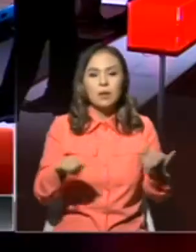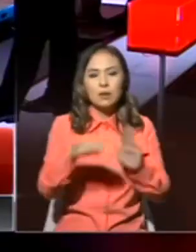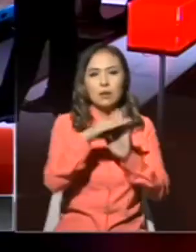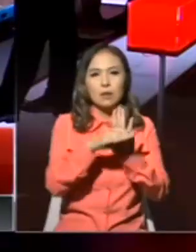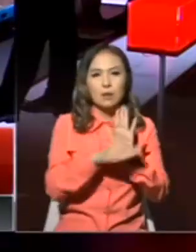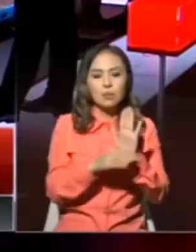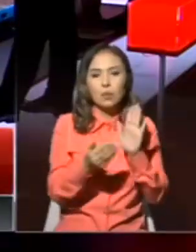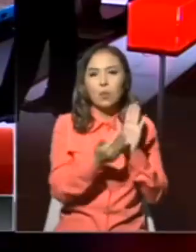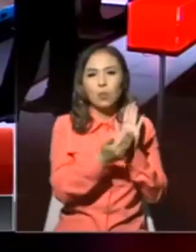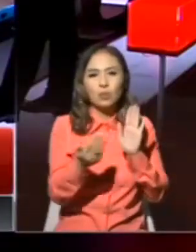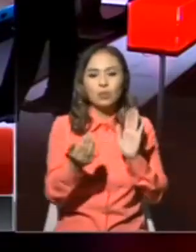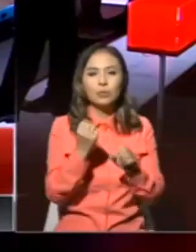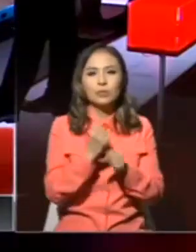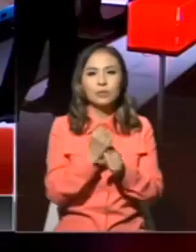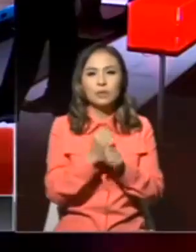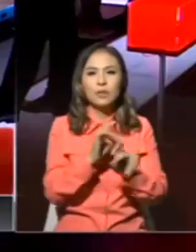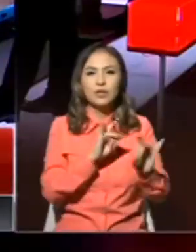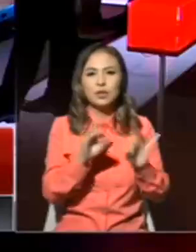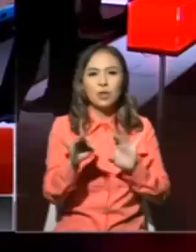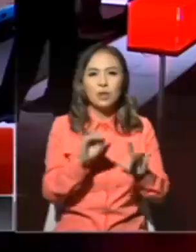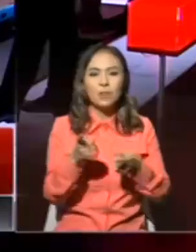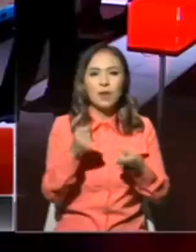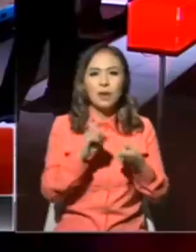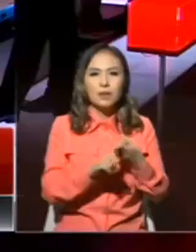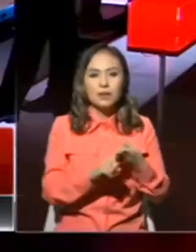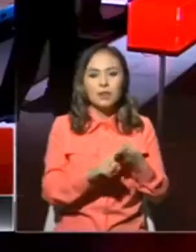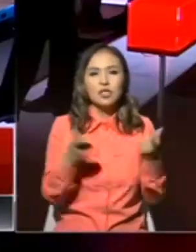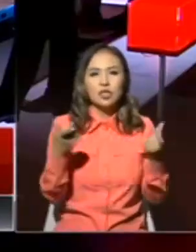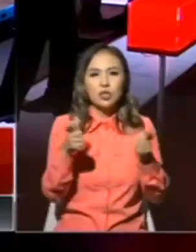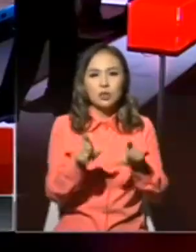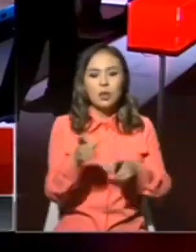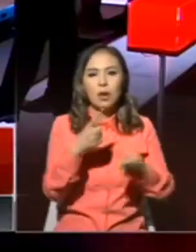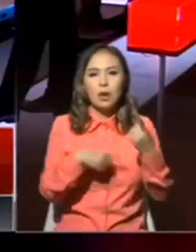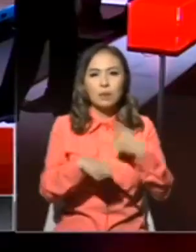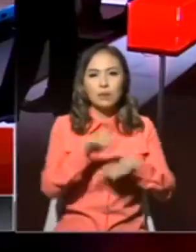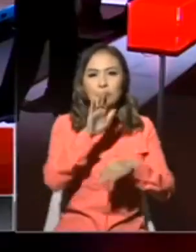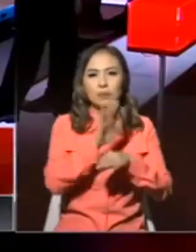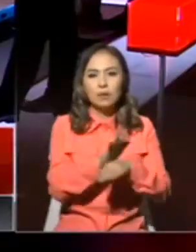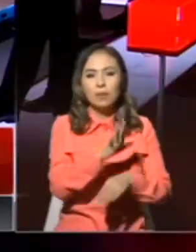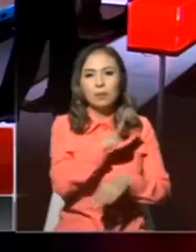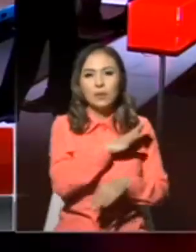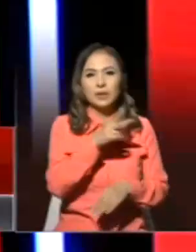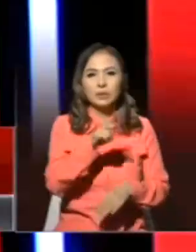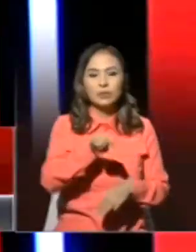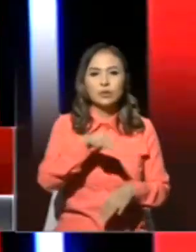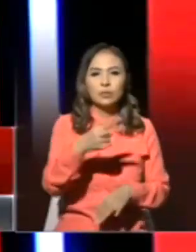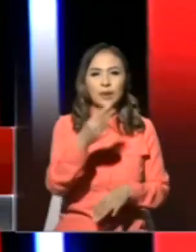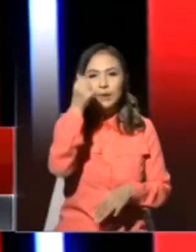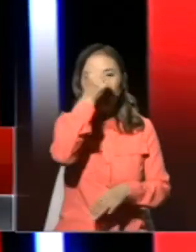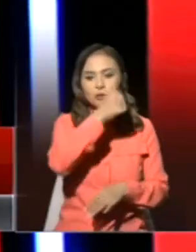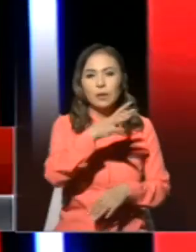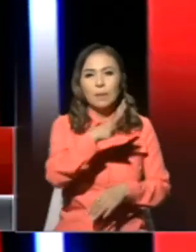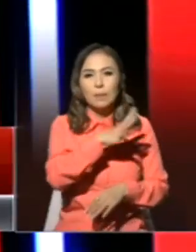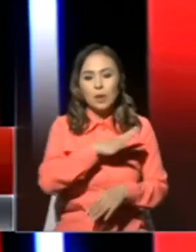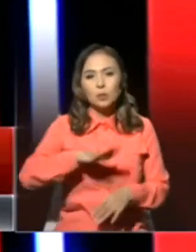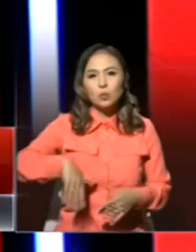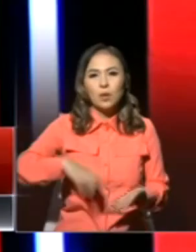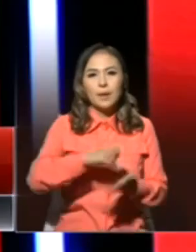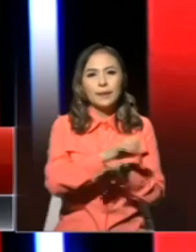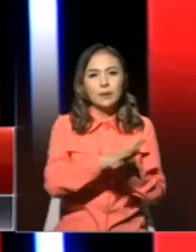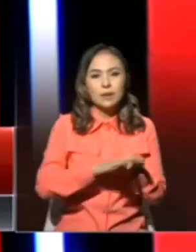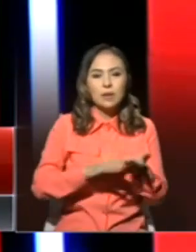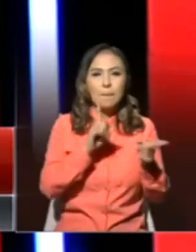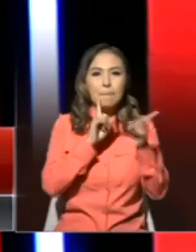де оның жарнамасына қатысты шектеулерді қайта-қайта талап етіп келеміз. 2020 жылғы заңды айттық. Содан кейін де